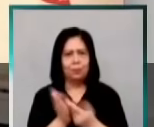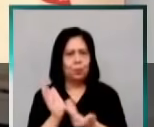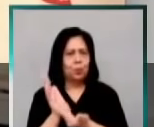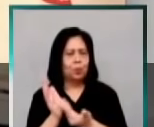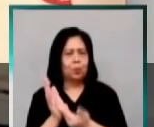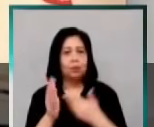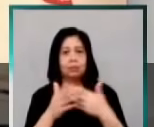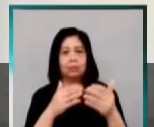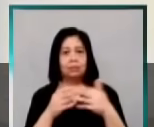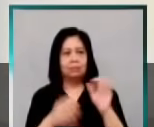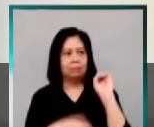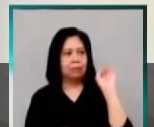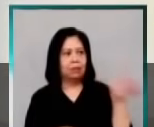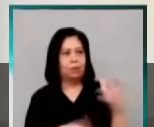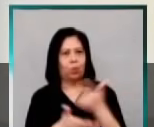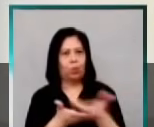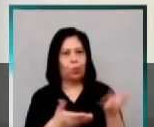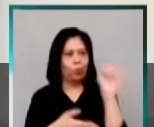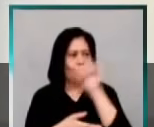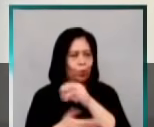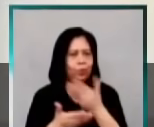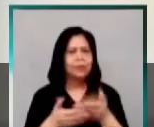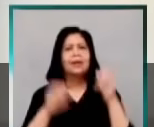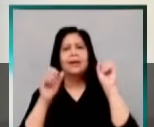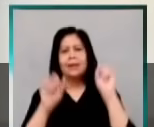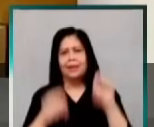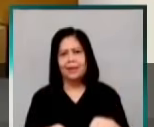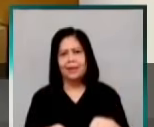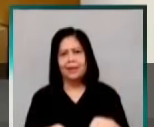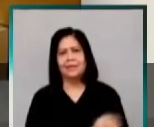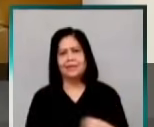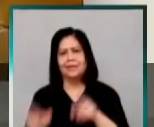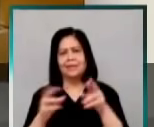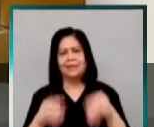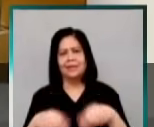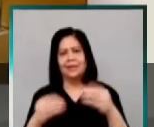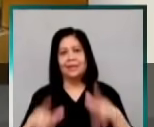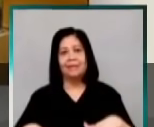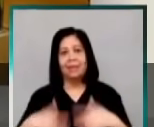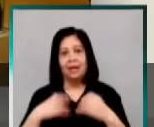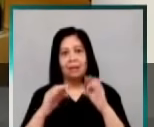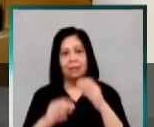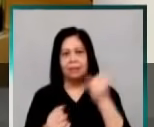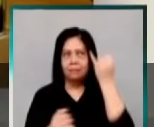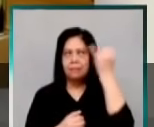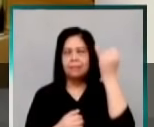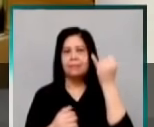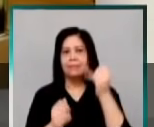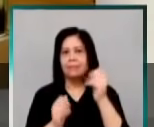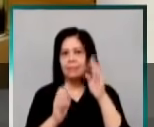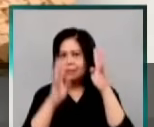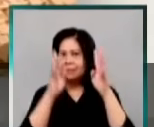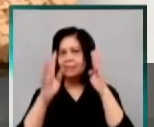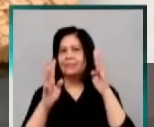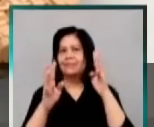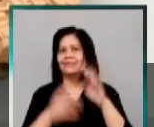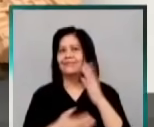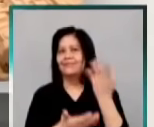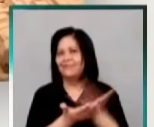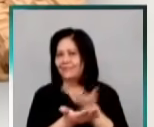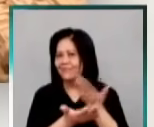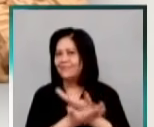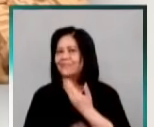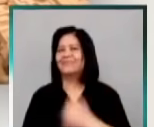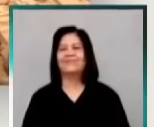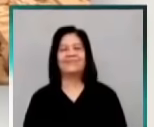patapon ng bagay, kayang mabigyan ng buhay kung tatapatan ng ideyang out of the box. JP